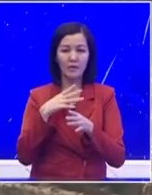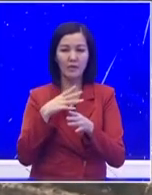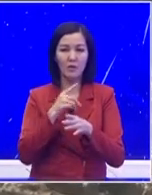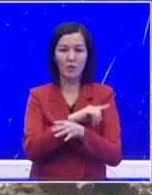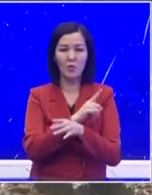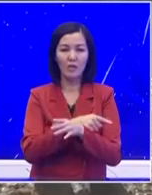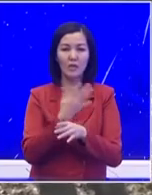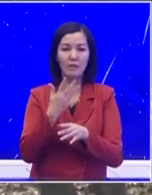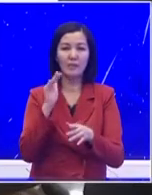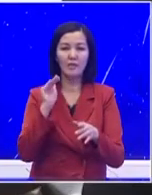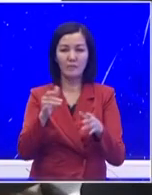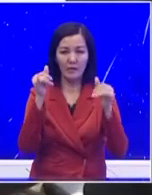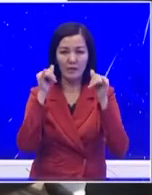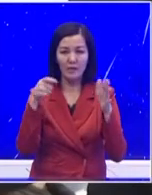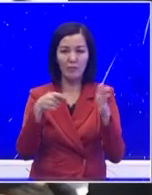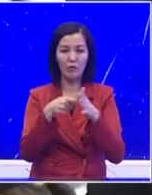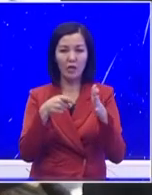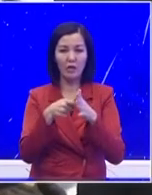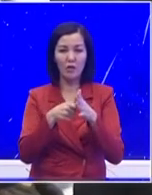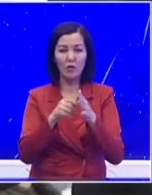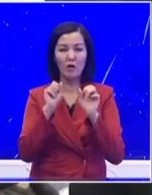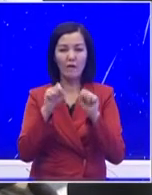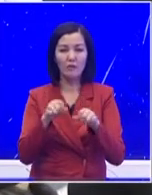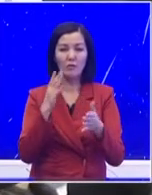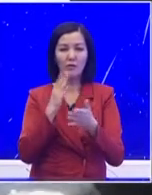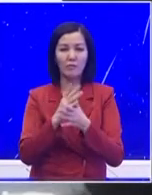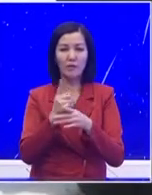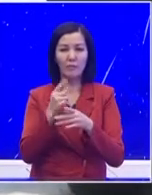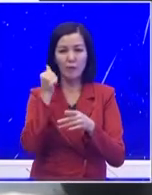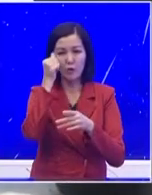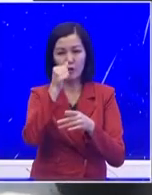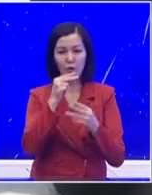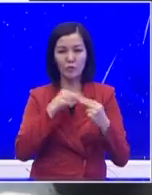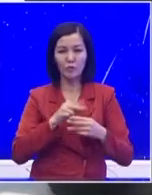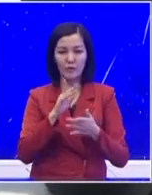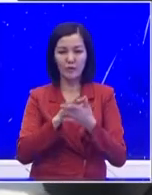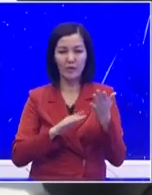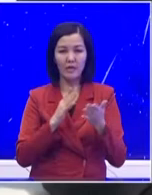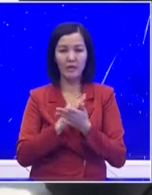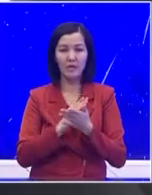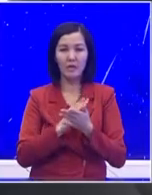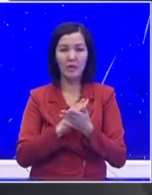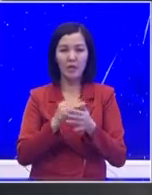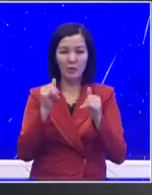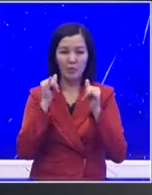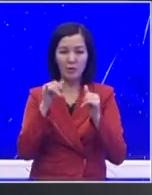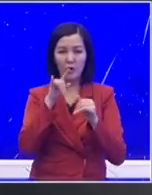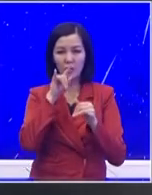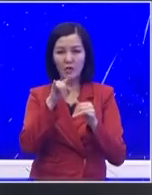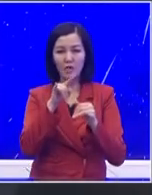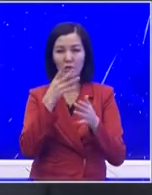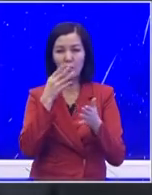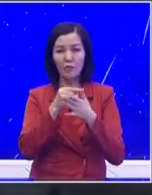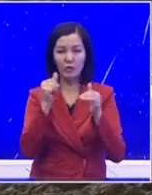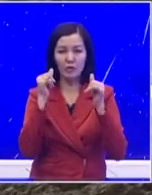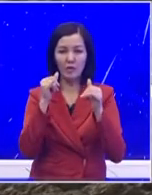Қуаттылығы 5000 бас ірі қараны бордақылауға мүмкіндігі бар кешен жыл бойы жұмыс істеп келеді. Мұнда тұрған бұқашалар түгел өз